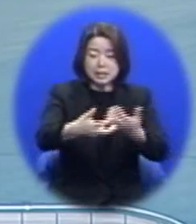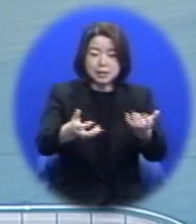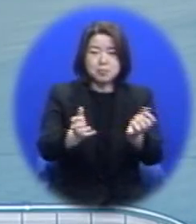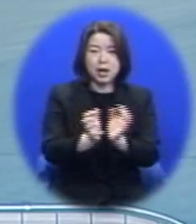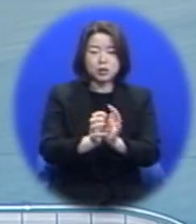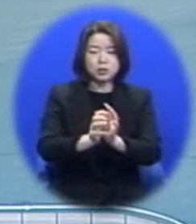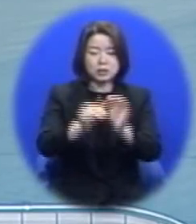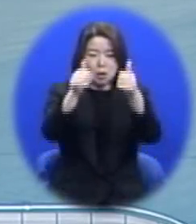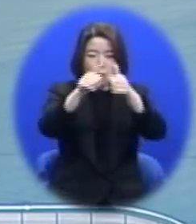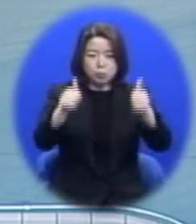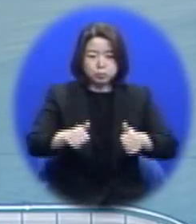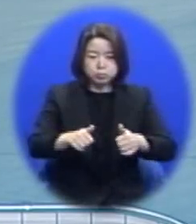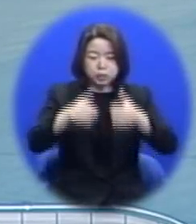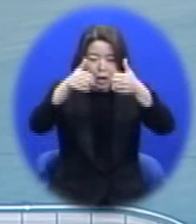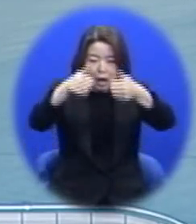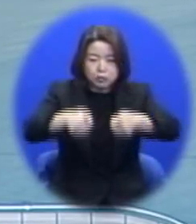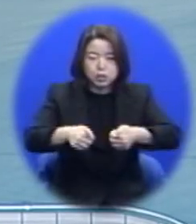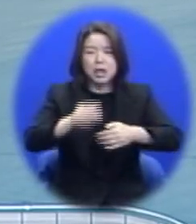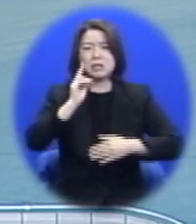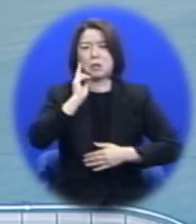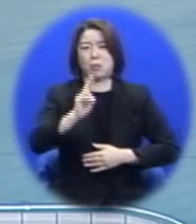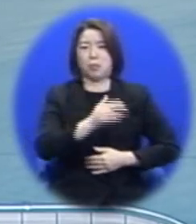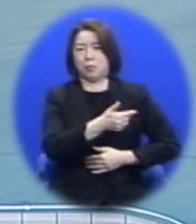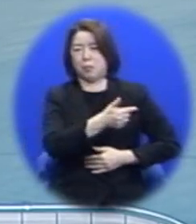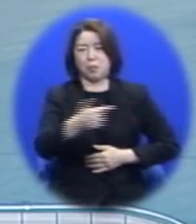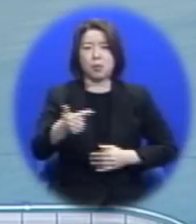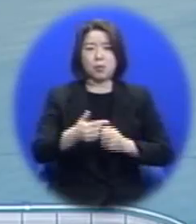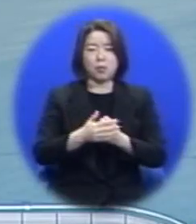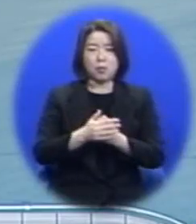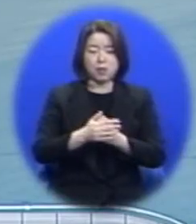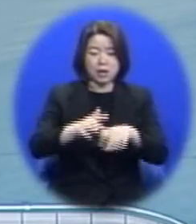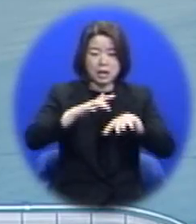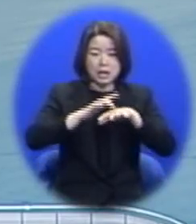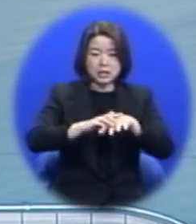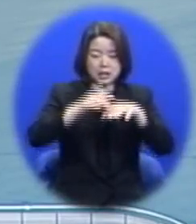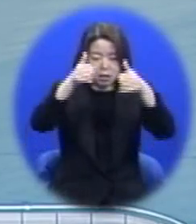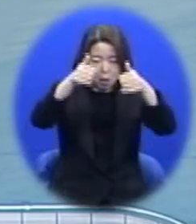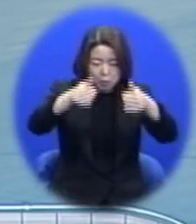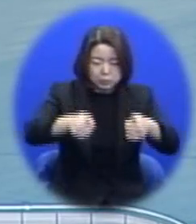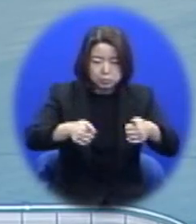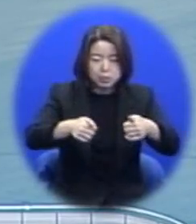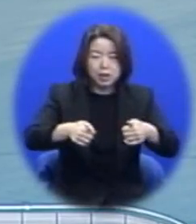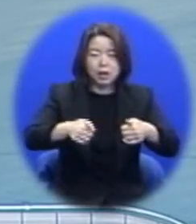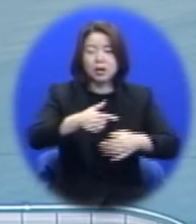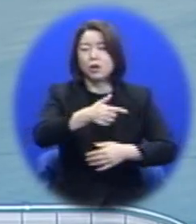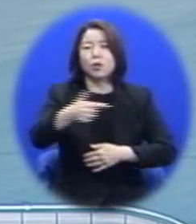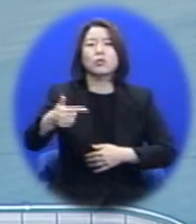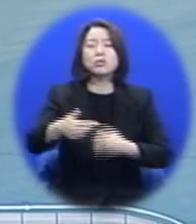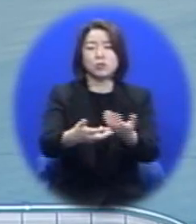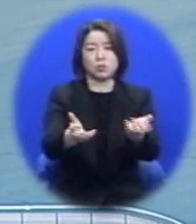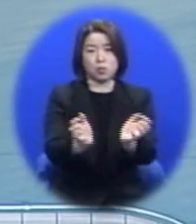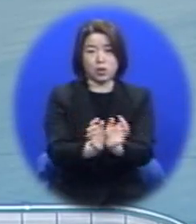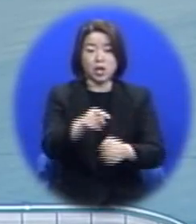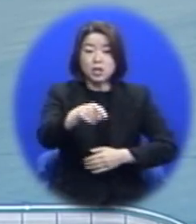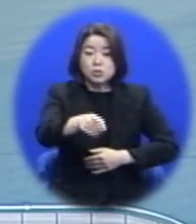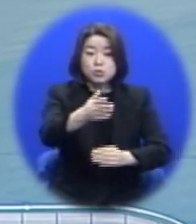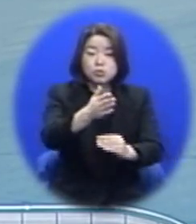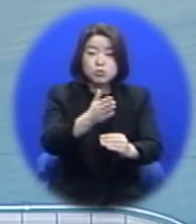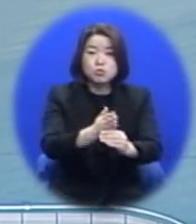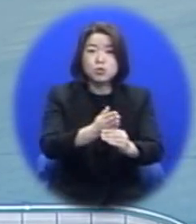또 사탄의 역사가 굉장히 강했던 그런 도시였습니다. 그 가운데에 버가모 교회가 있었던